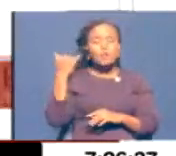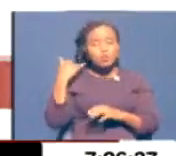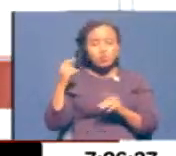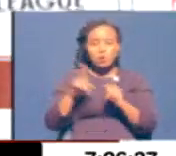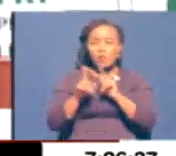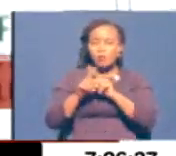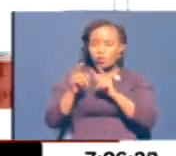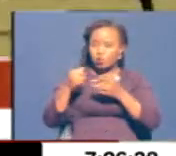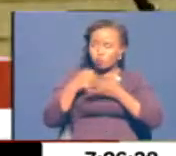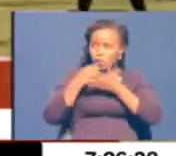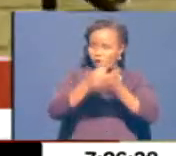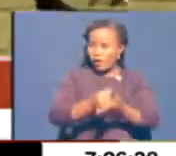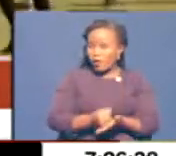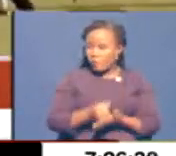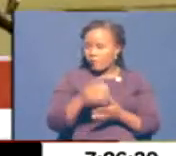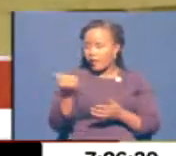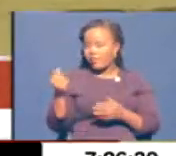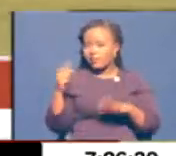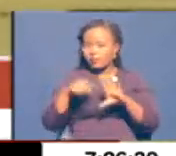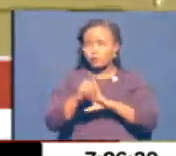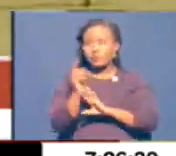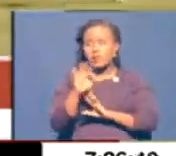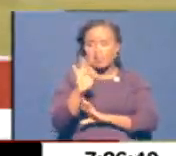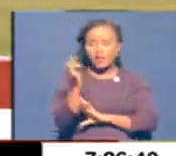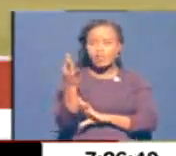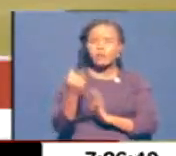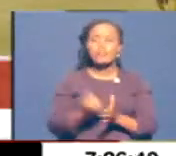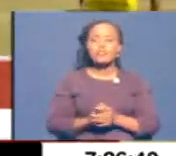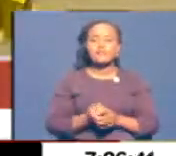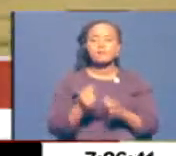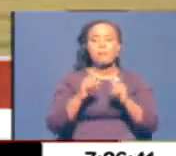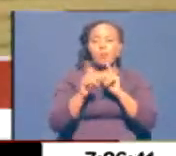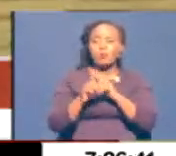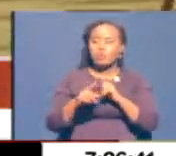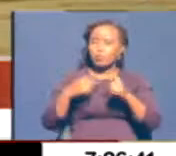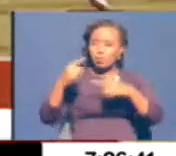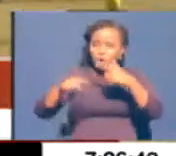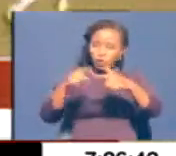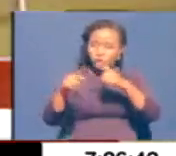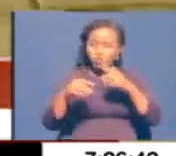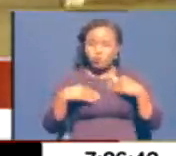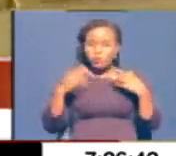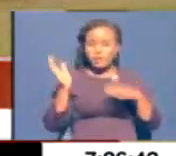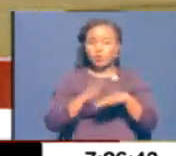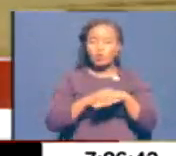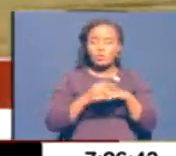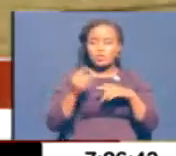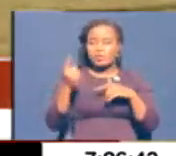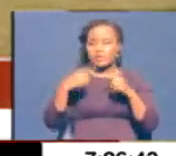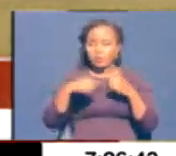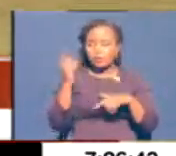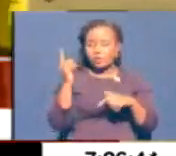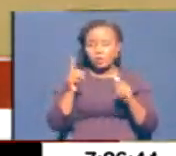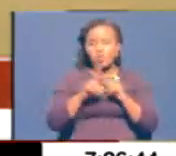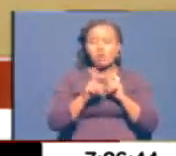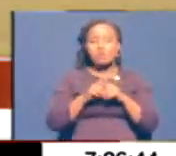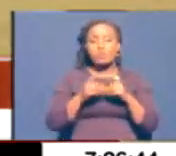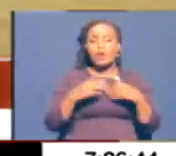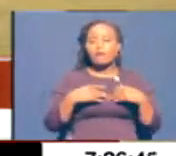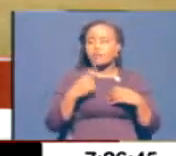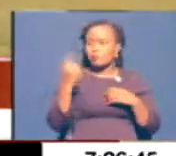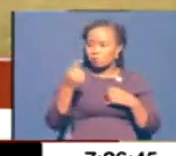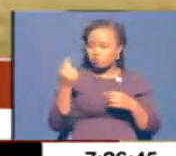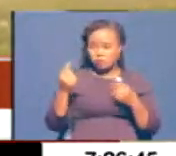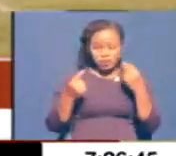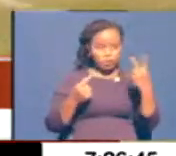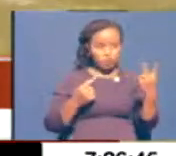Alan Wanga kufunga bao la 3. Aidha aliendeleza msururu wa matokeo bora huku akifunga bao 1 katika ushindi wa bao 2-1 dhidi